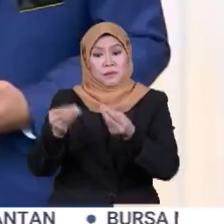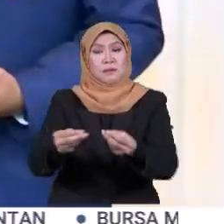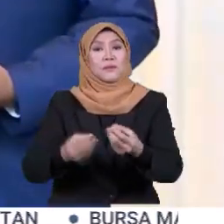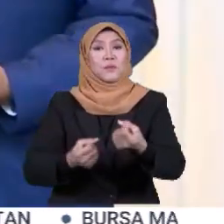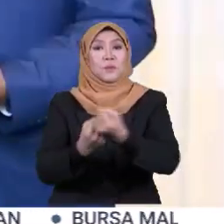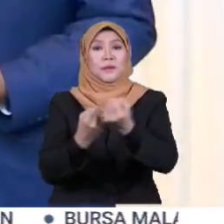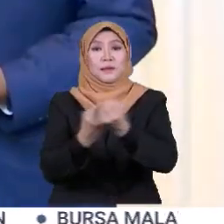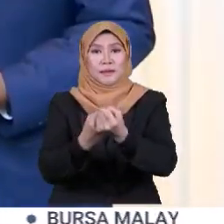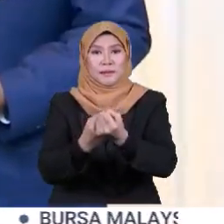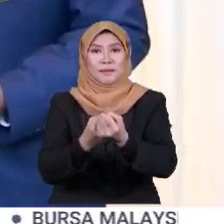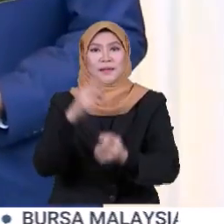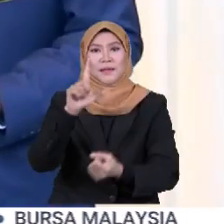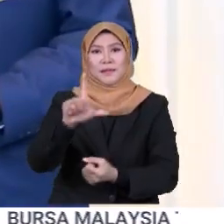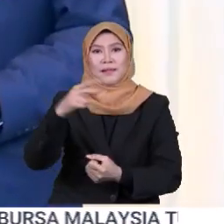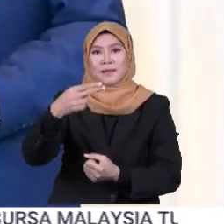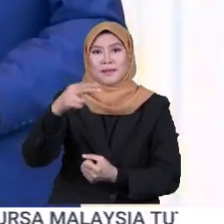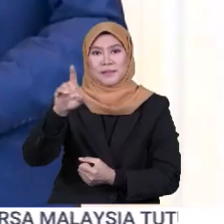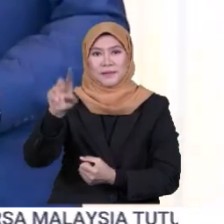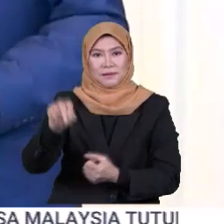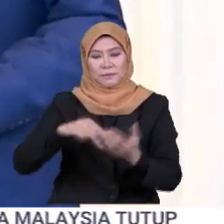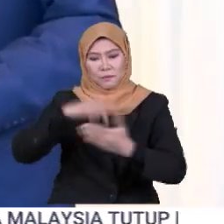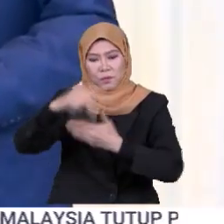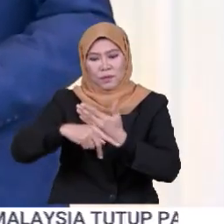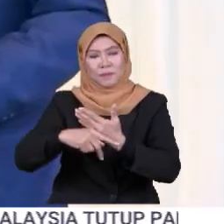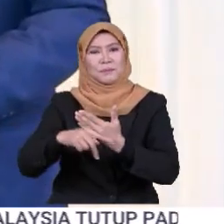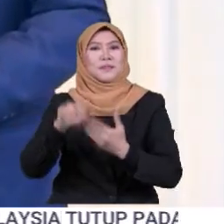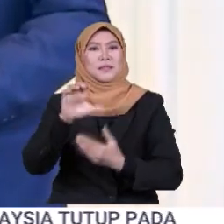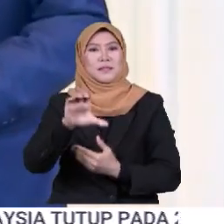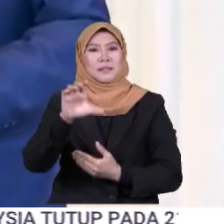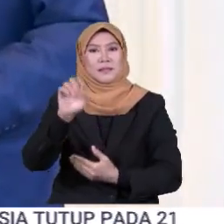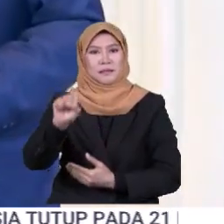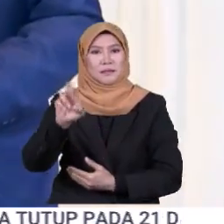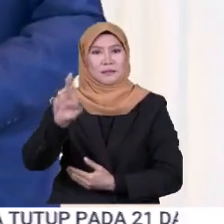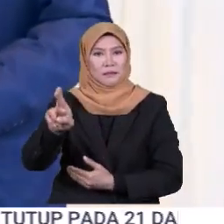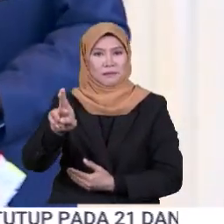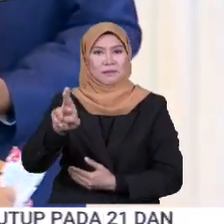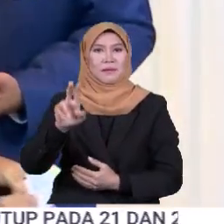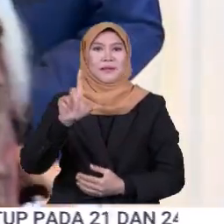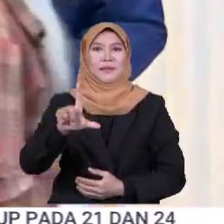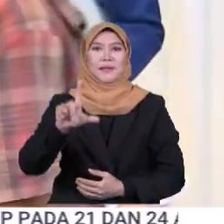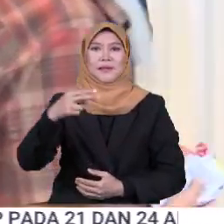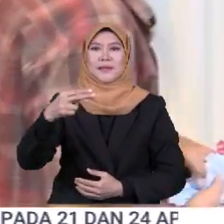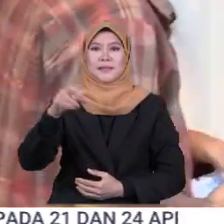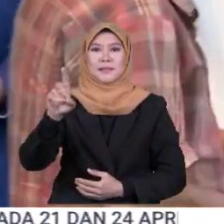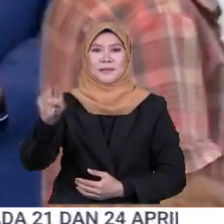sumbangan Lembaga Hasil Dalam Negeri yang merupakan program tanggungjawab sosial corporate LHDN.